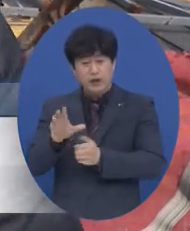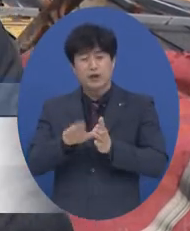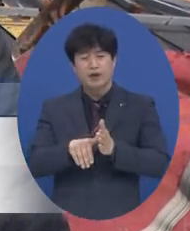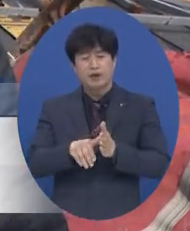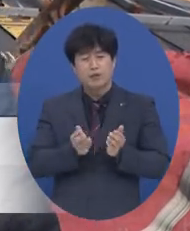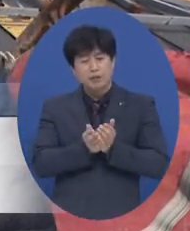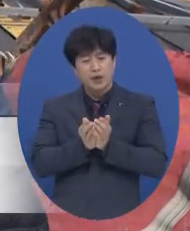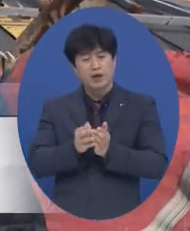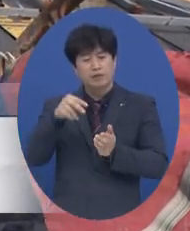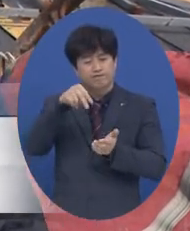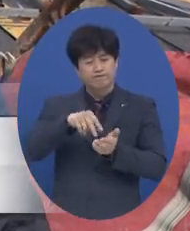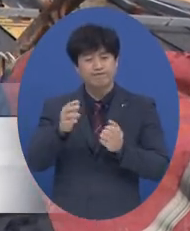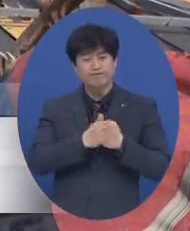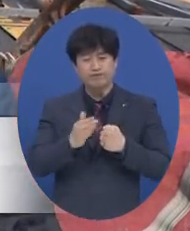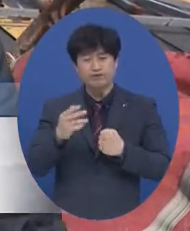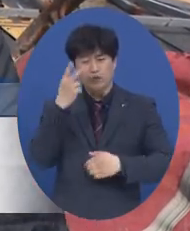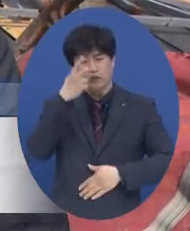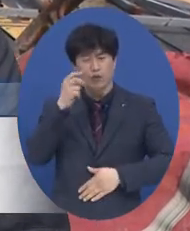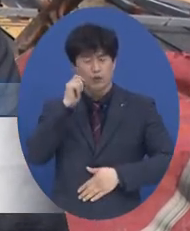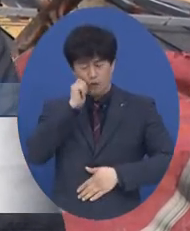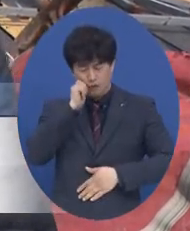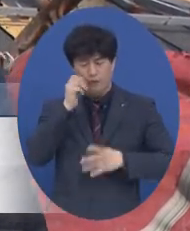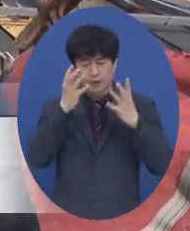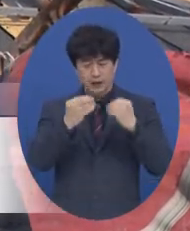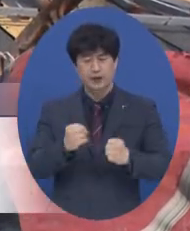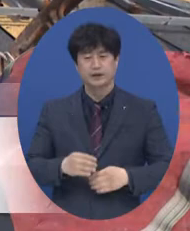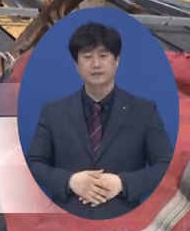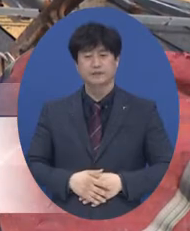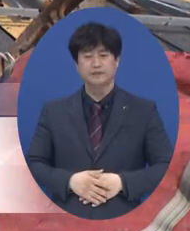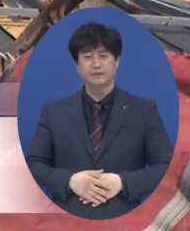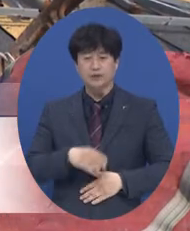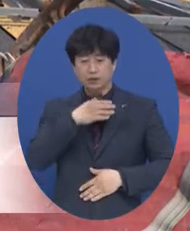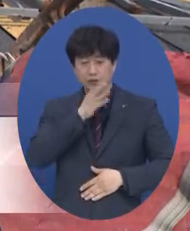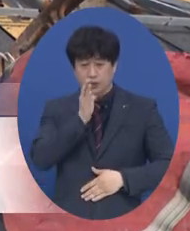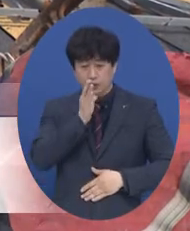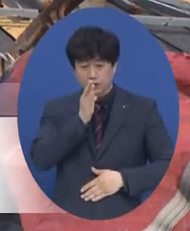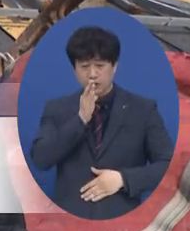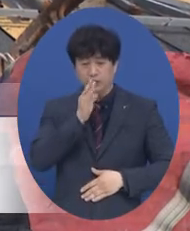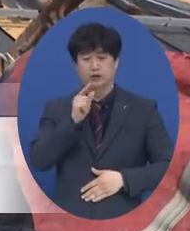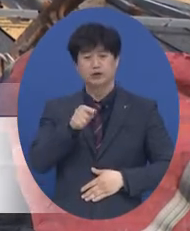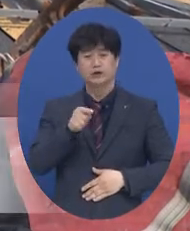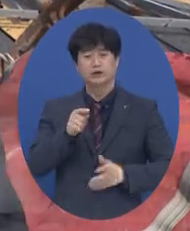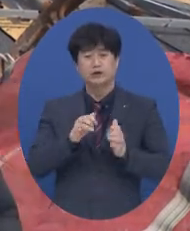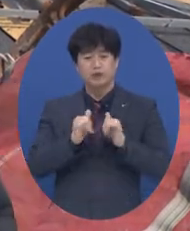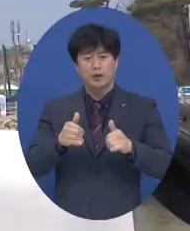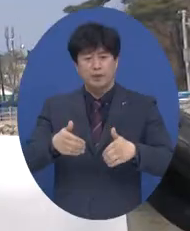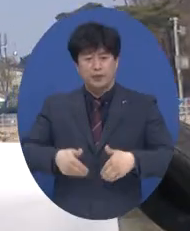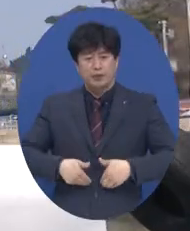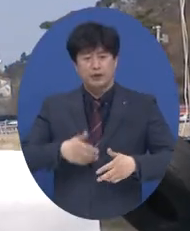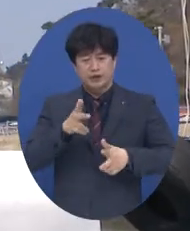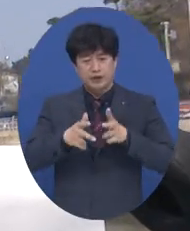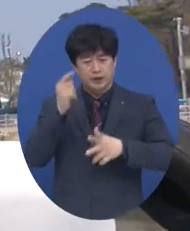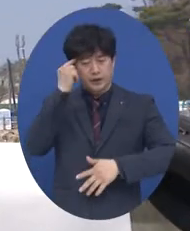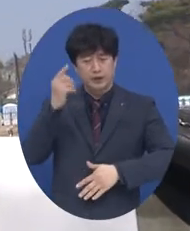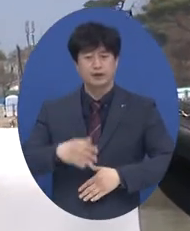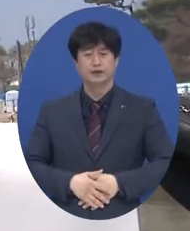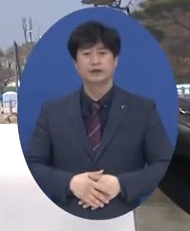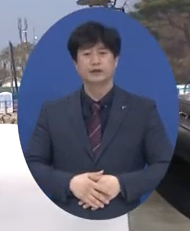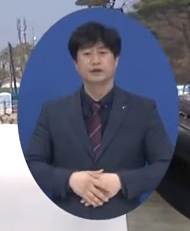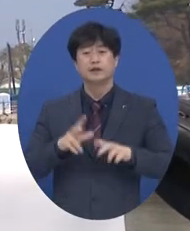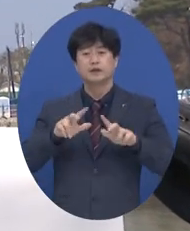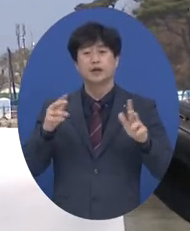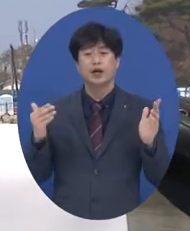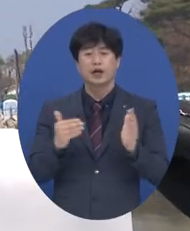하니까 관리 차원에서 그런 분들한테 연로하신 분들이라든가 이런 분들한테 꼭 필요한 사업이라고. 지금까지